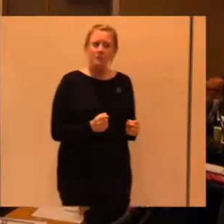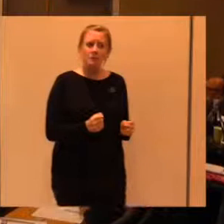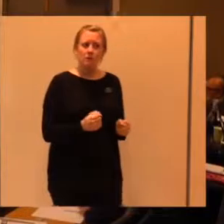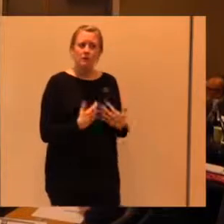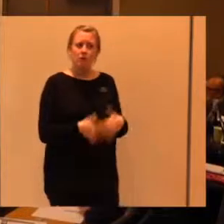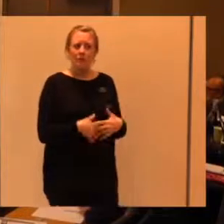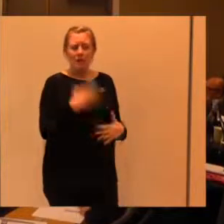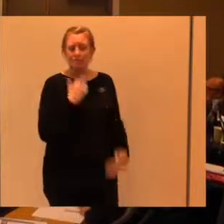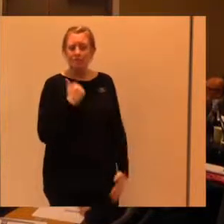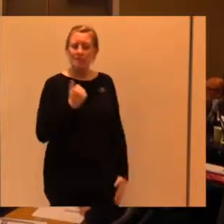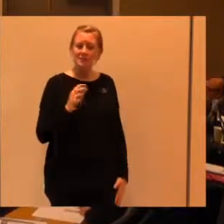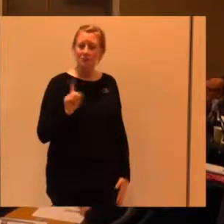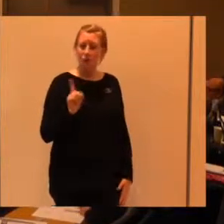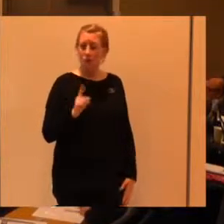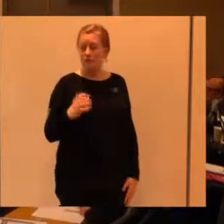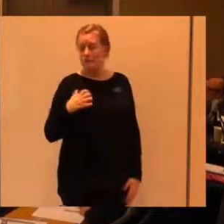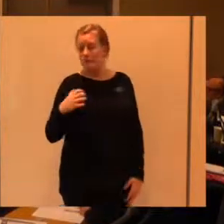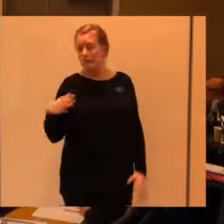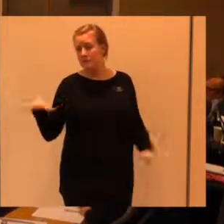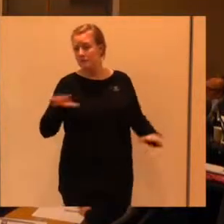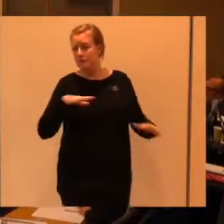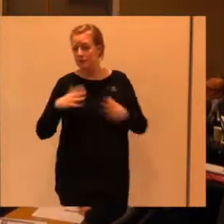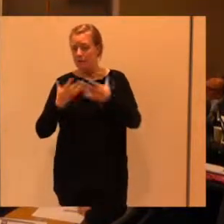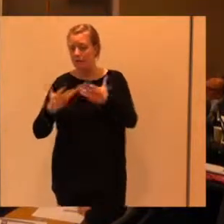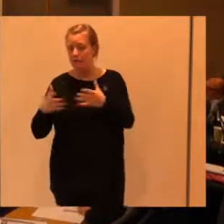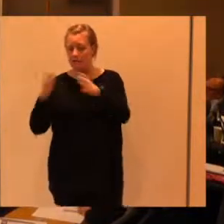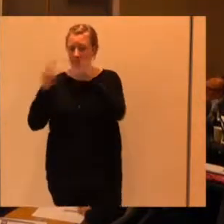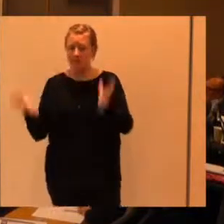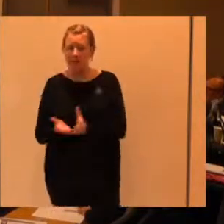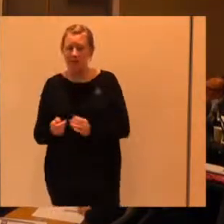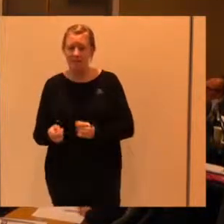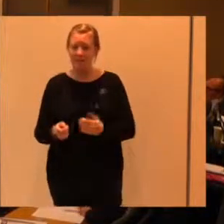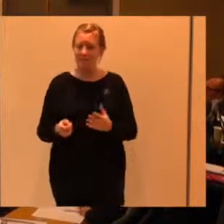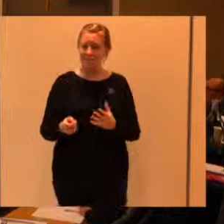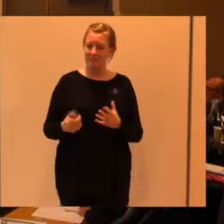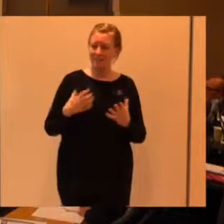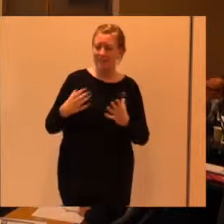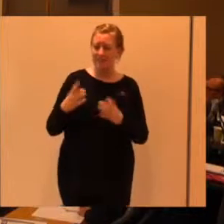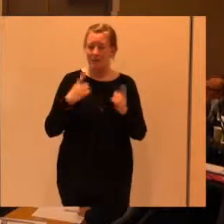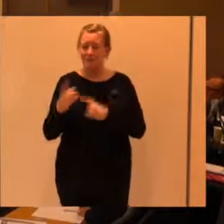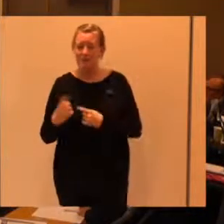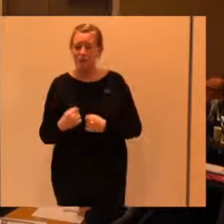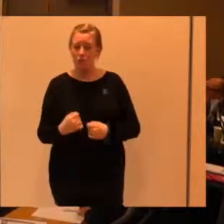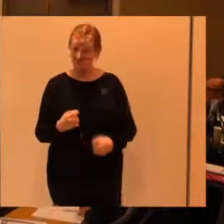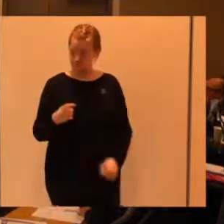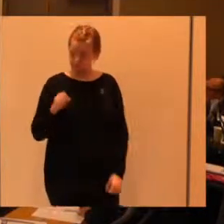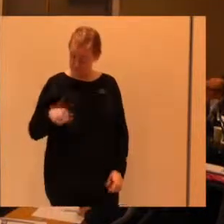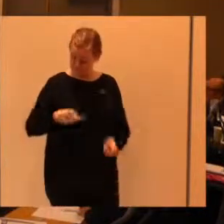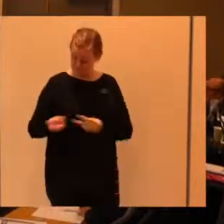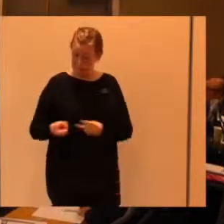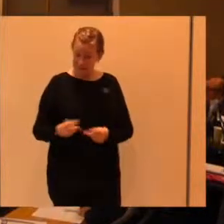rika delar av världen eller hos rika människor. Därför att den här standarden, den förutsätter att jag har tillgång till hjälpmedel.